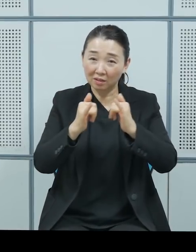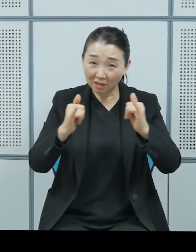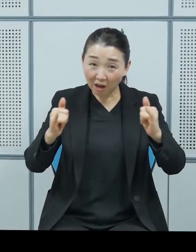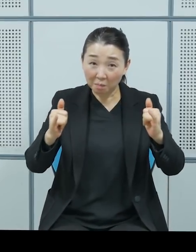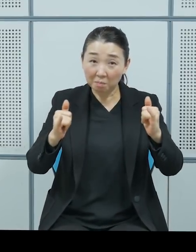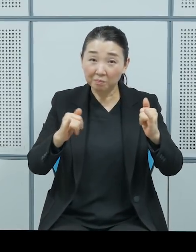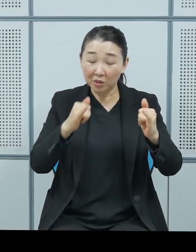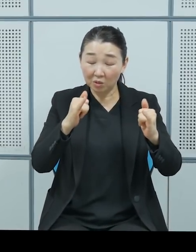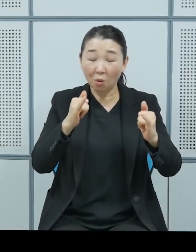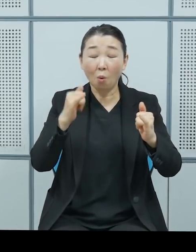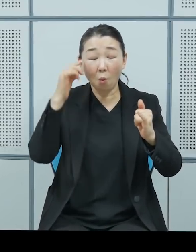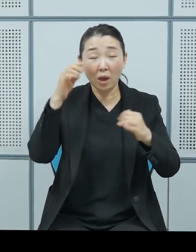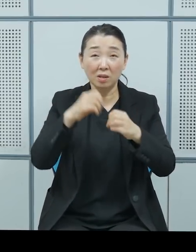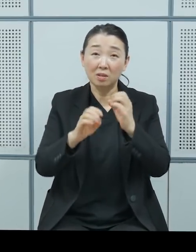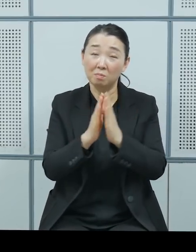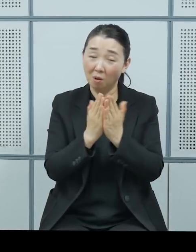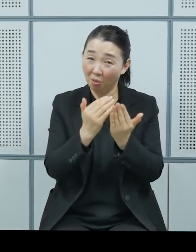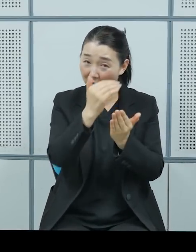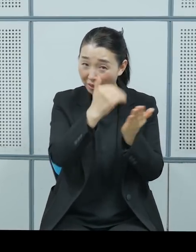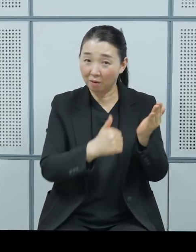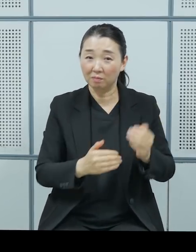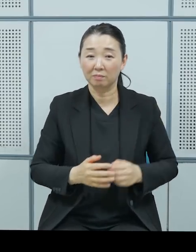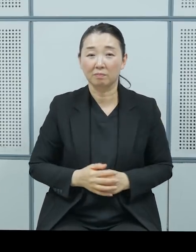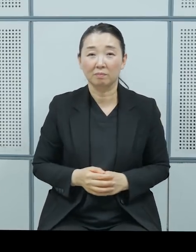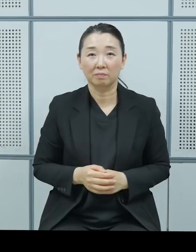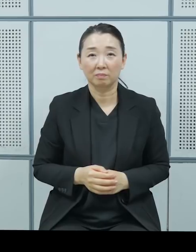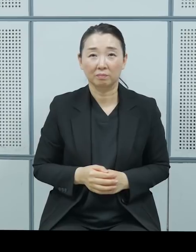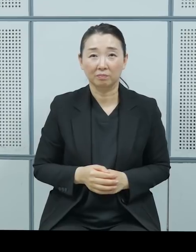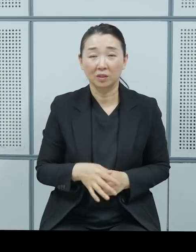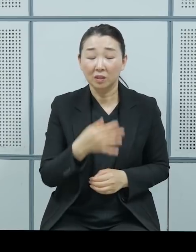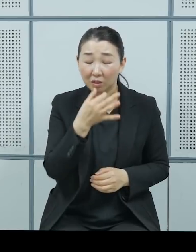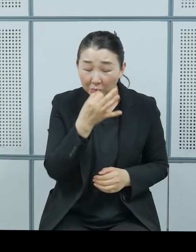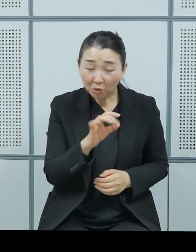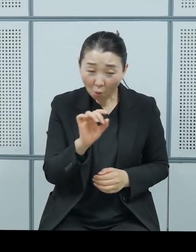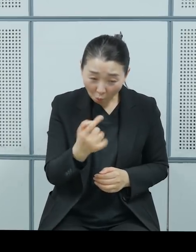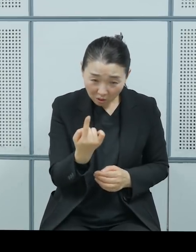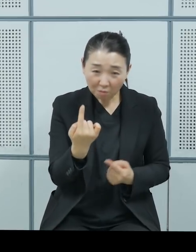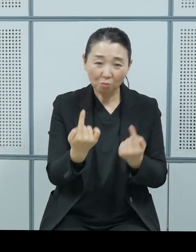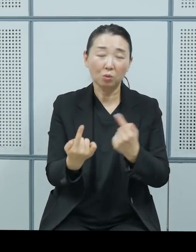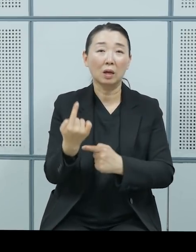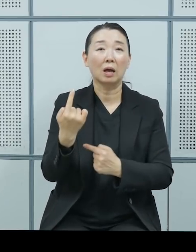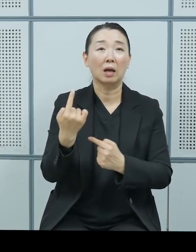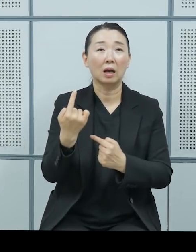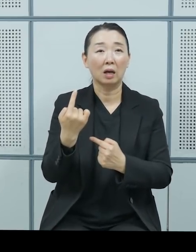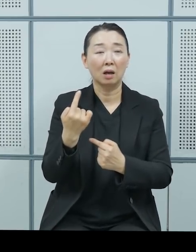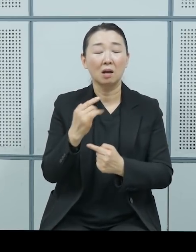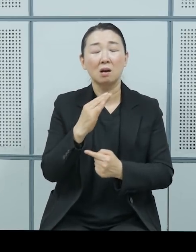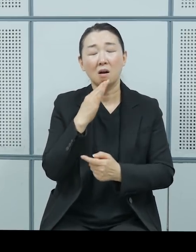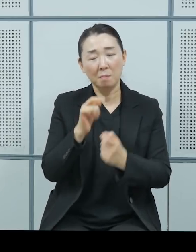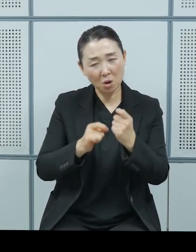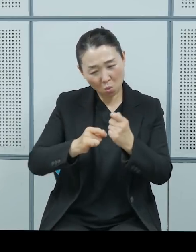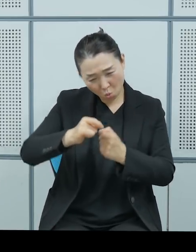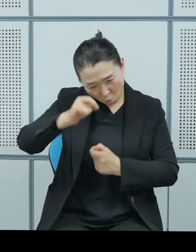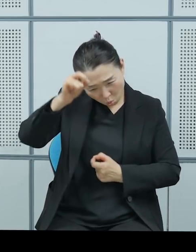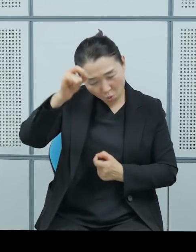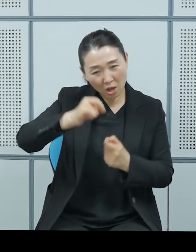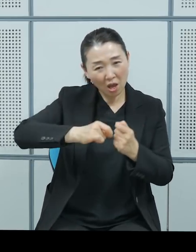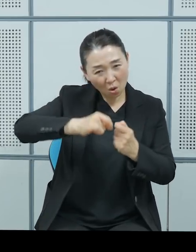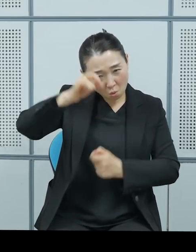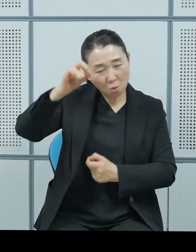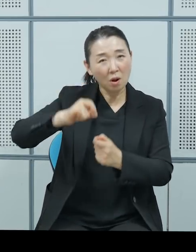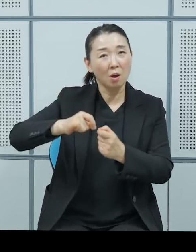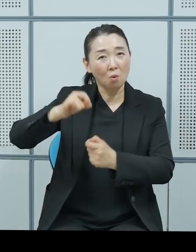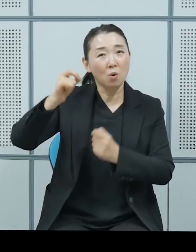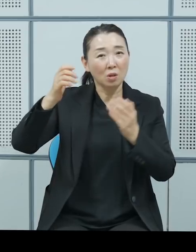두 주제잖아요. 네. 왜와 얼마나 오랫동안인데 사실 힘든 거는 원인보다도 얼마나 오랫동안인 것 같아요. 네,